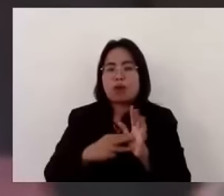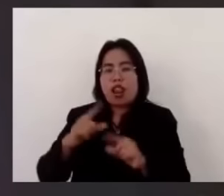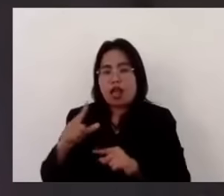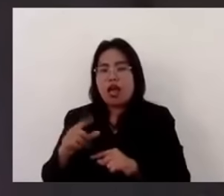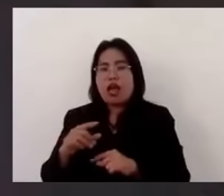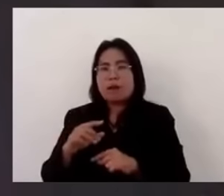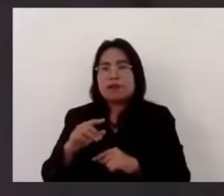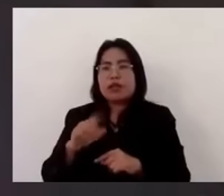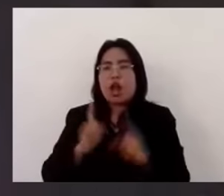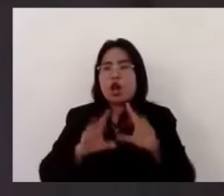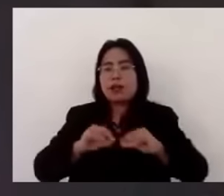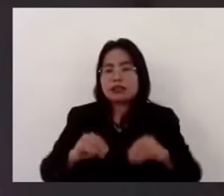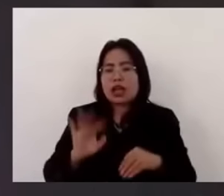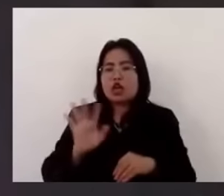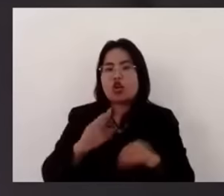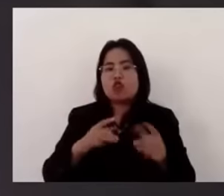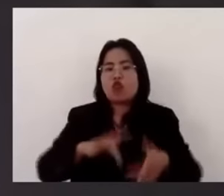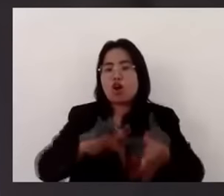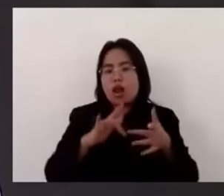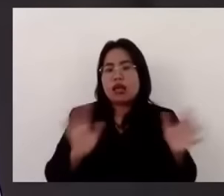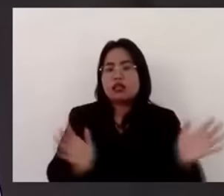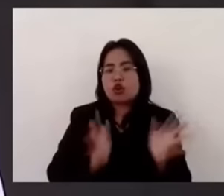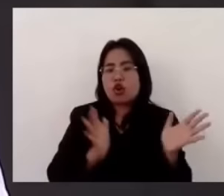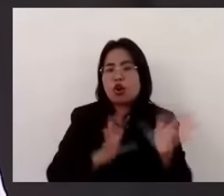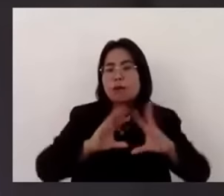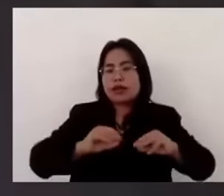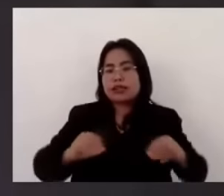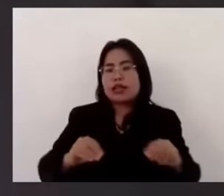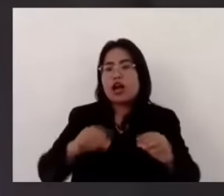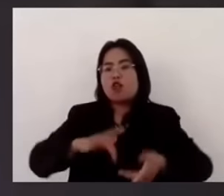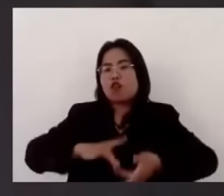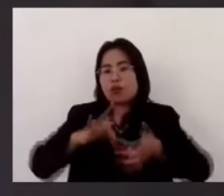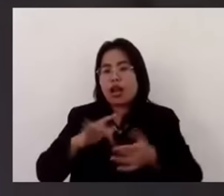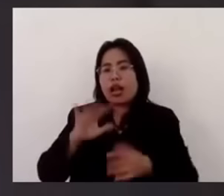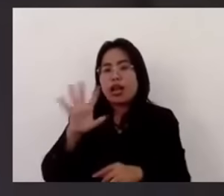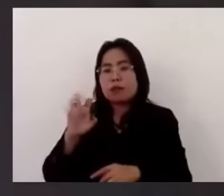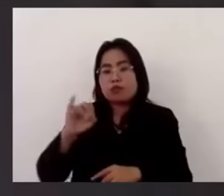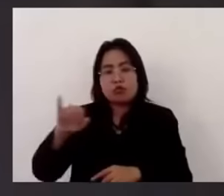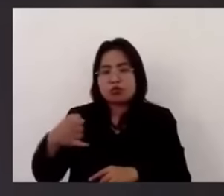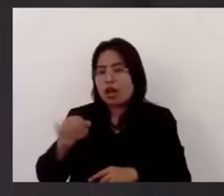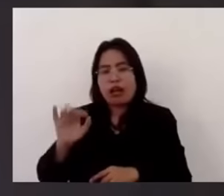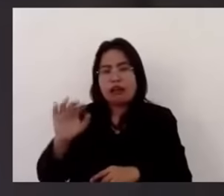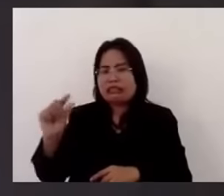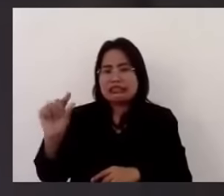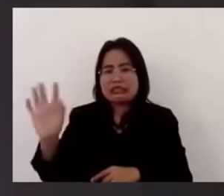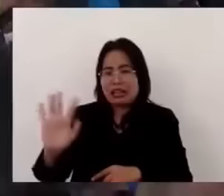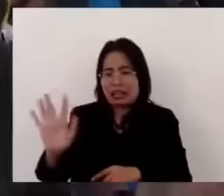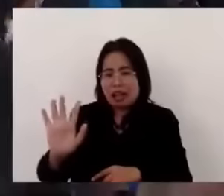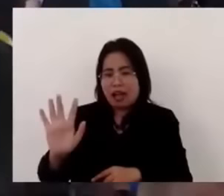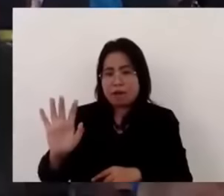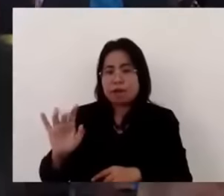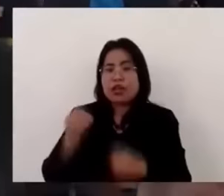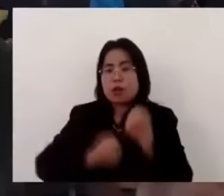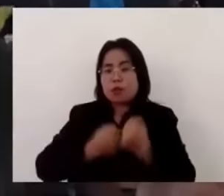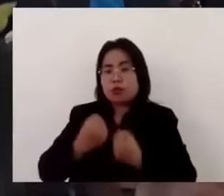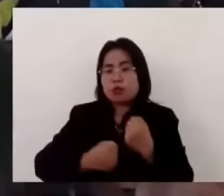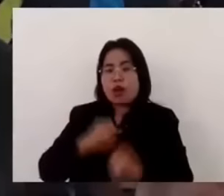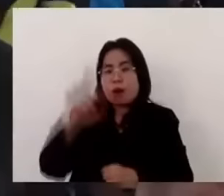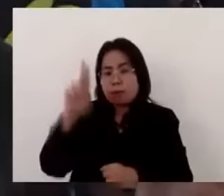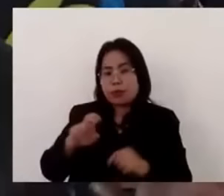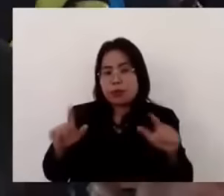nonformal ini kita dorong menjadi pekerja formal juta itu enggak kecil pengusaha juga butuh